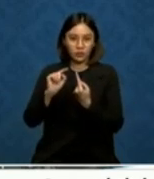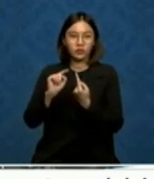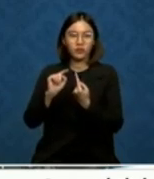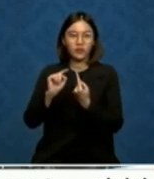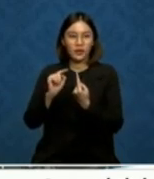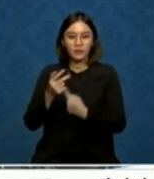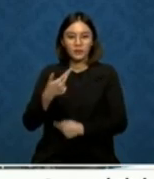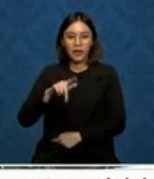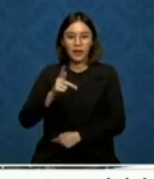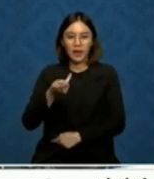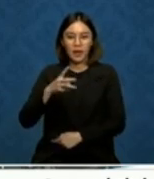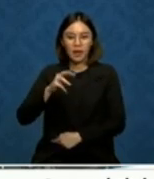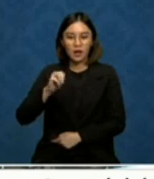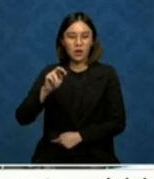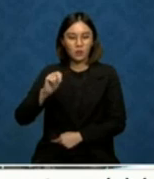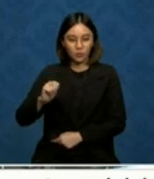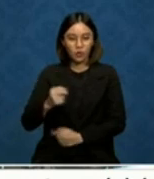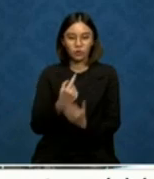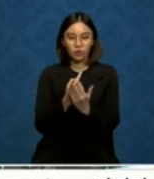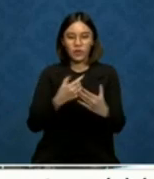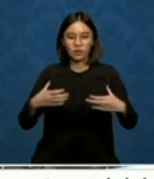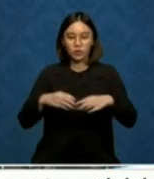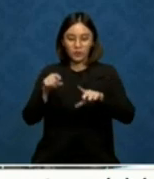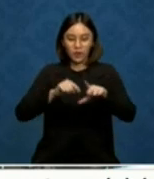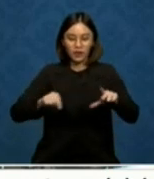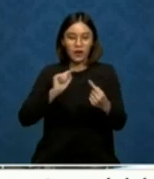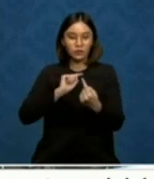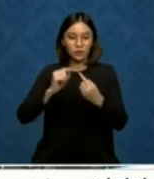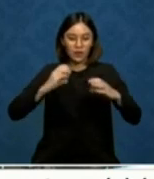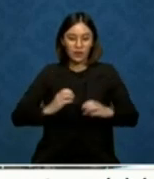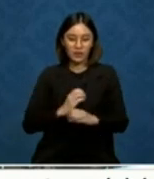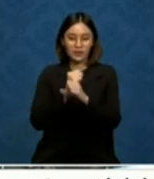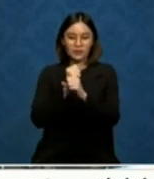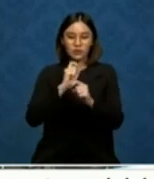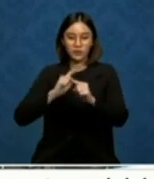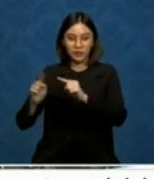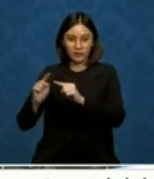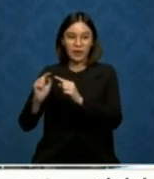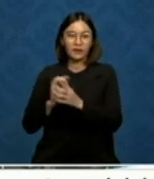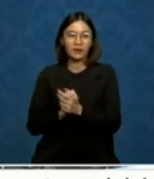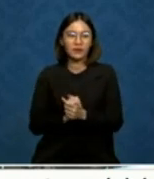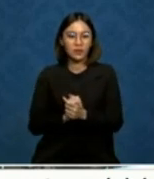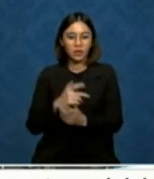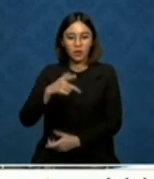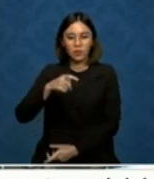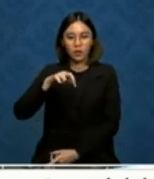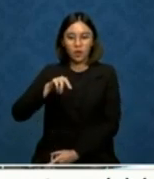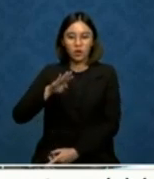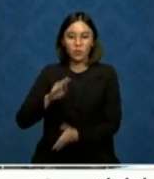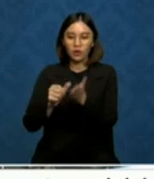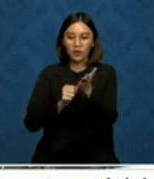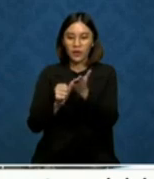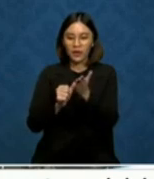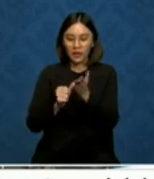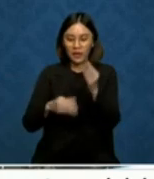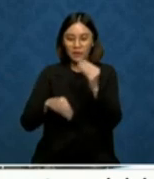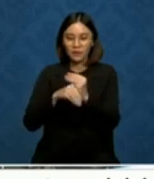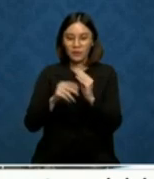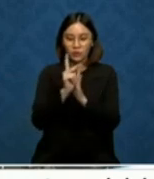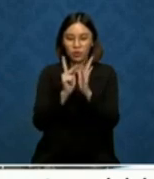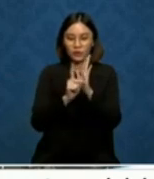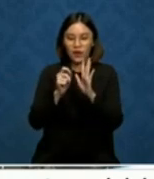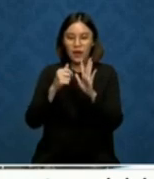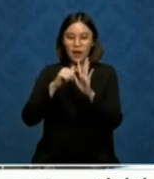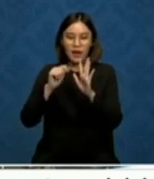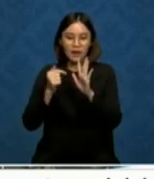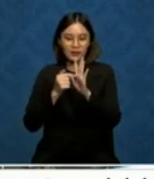านพักขมลหนุนอนันต์นะครับแล้วก็เป็นตัวแทนของพรรคก้าวไกลที่จะสรุปนะครับพระราชบัญญัติแก้ไขเพิ่มเติมประมวลกฎหมายอาญา